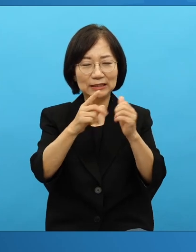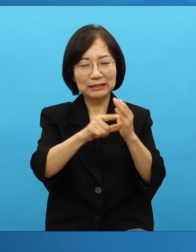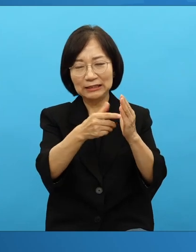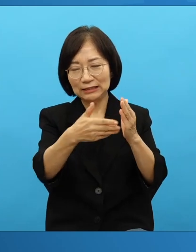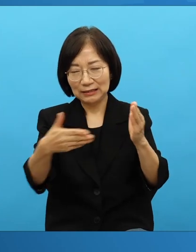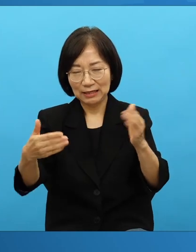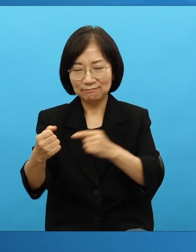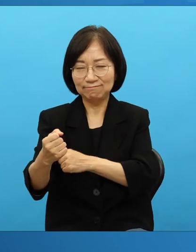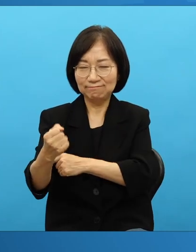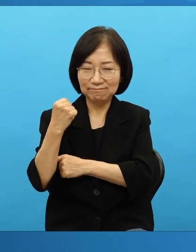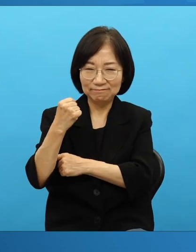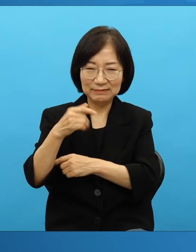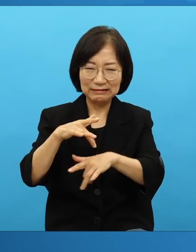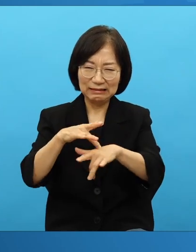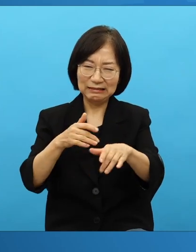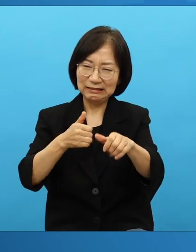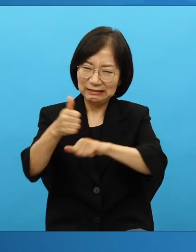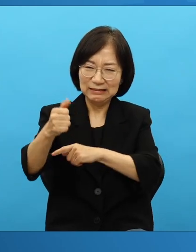것을 다 주신 망대.